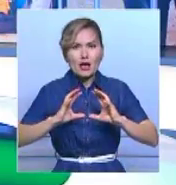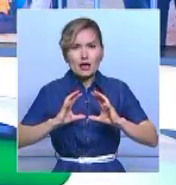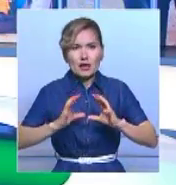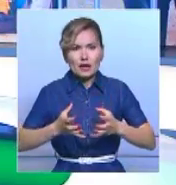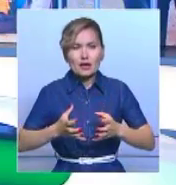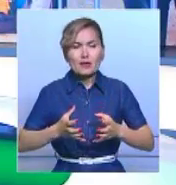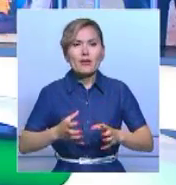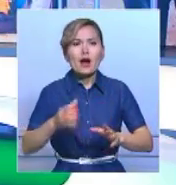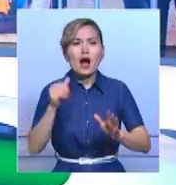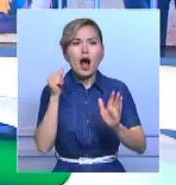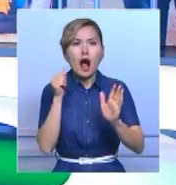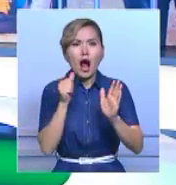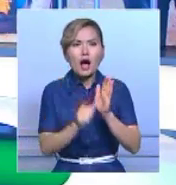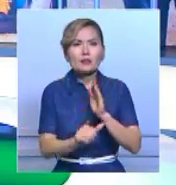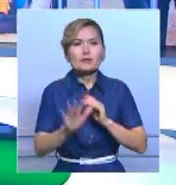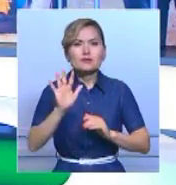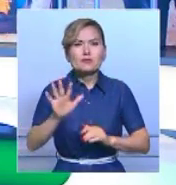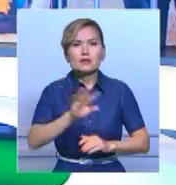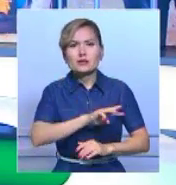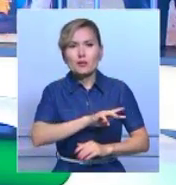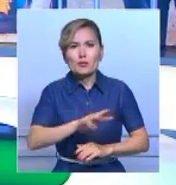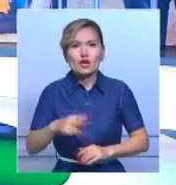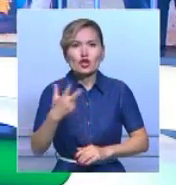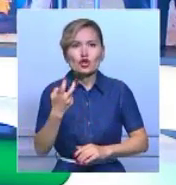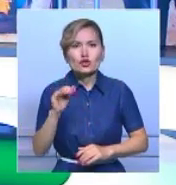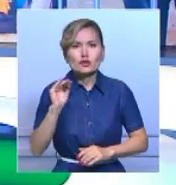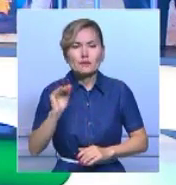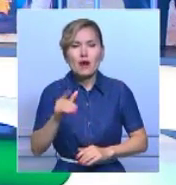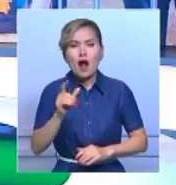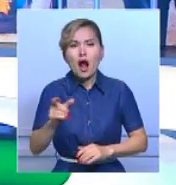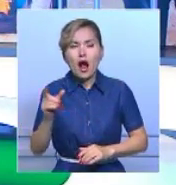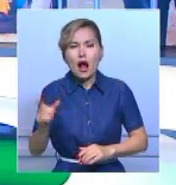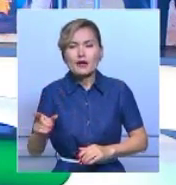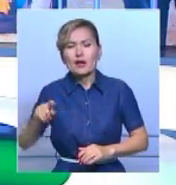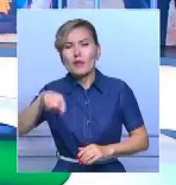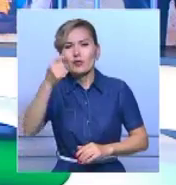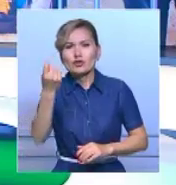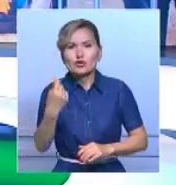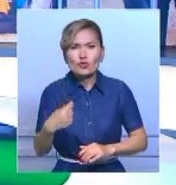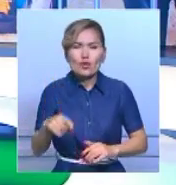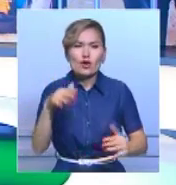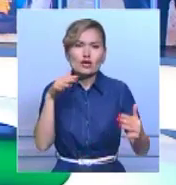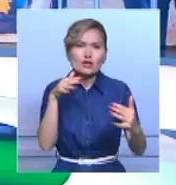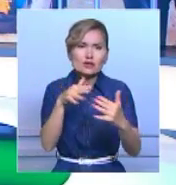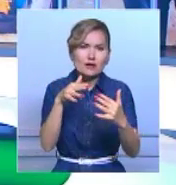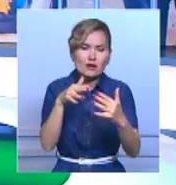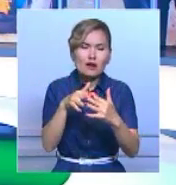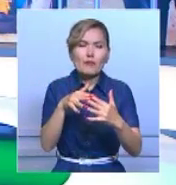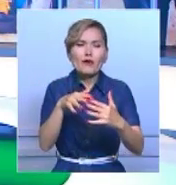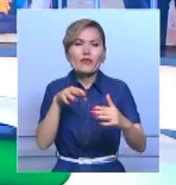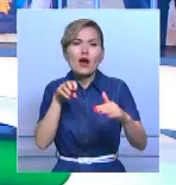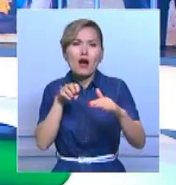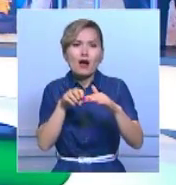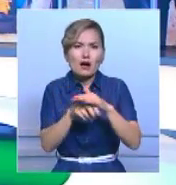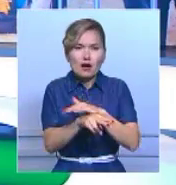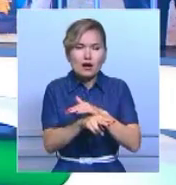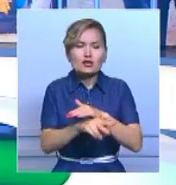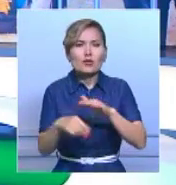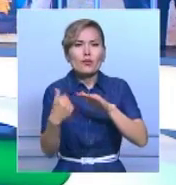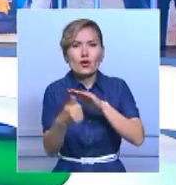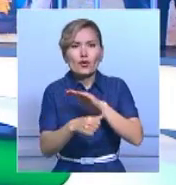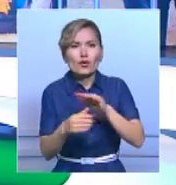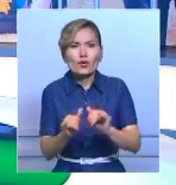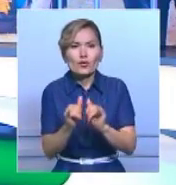Әлем бойынша 65 миллион 300 мың адам қырғи қабақ соғыс пен түрлі зорлық-зомбылықтан безіп босқынға айналды.